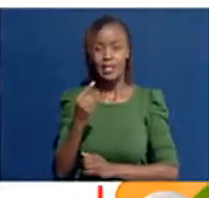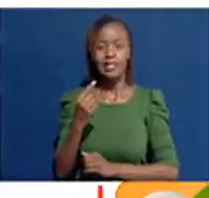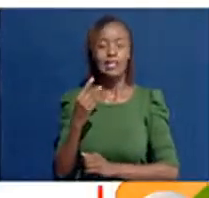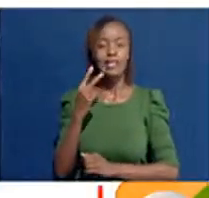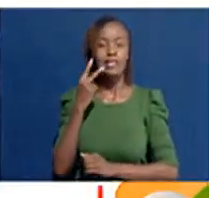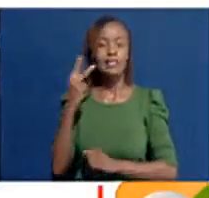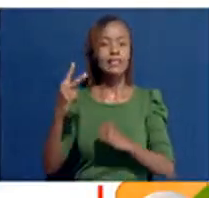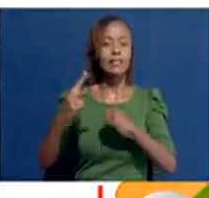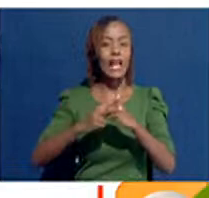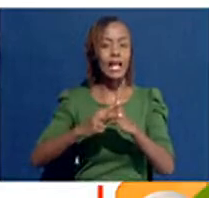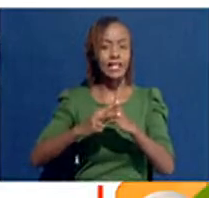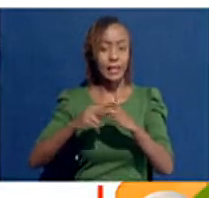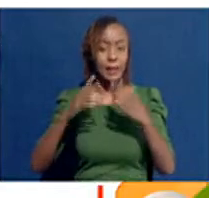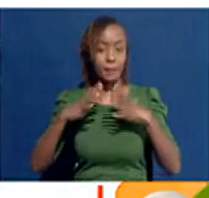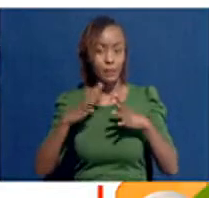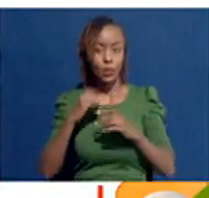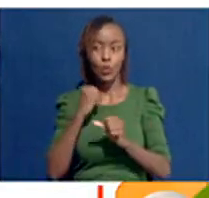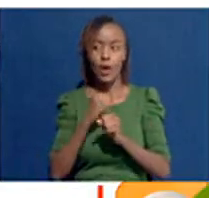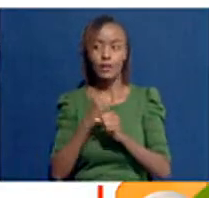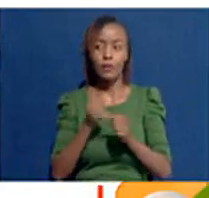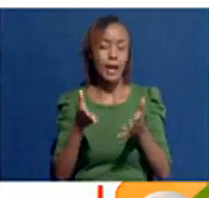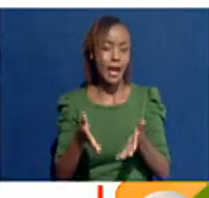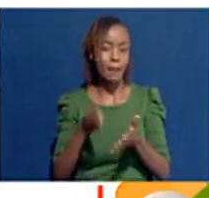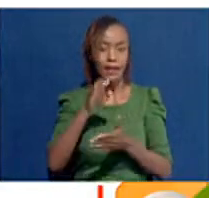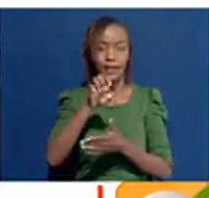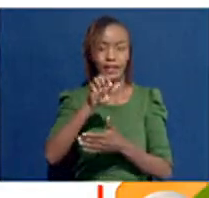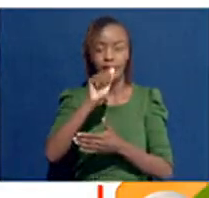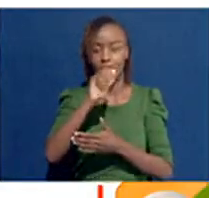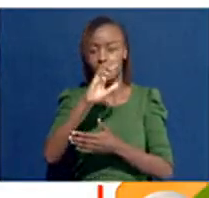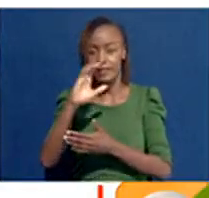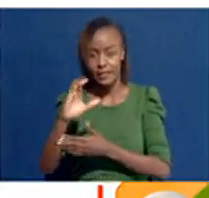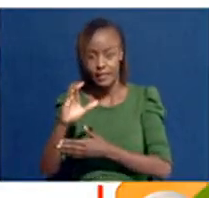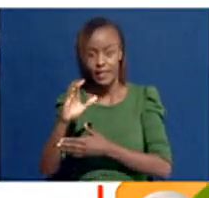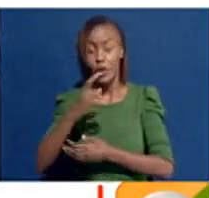are working in ESCC. We are